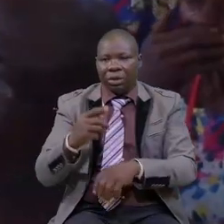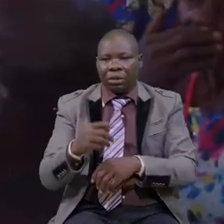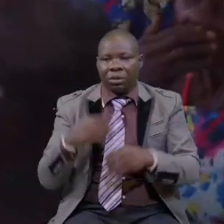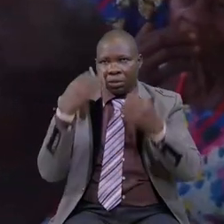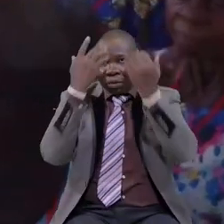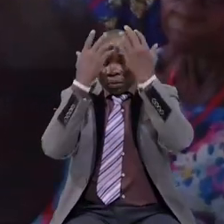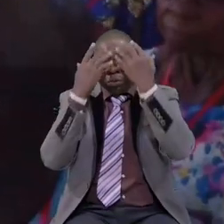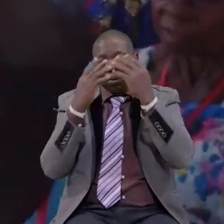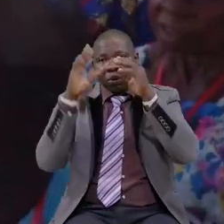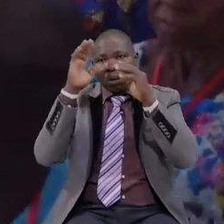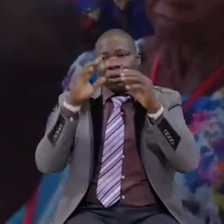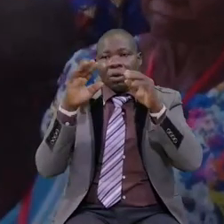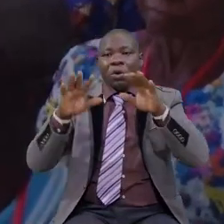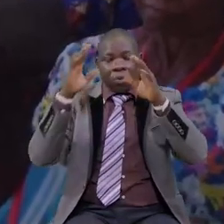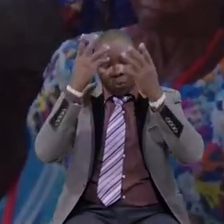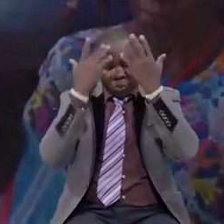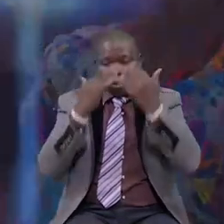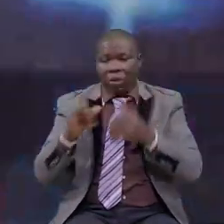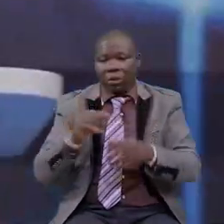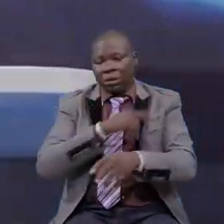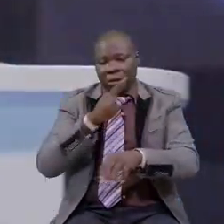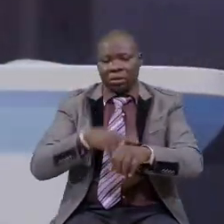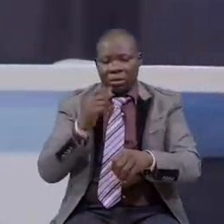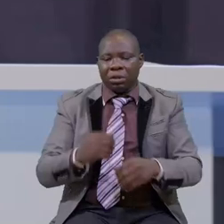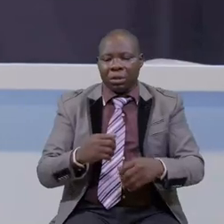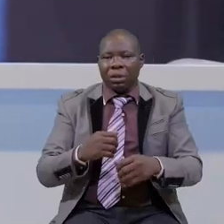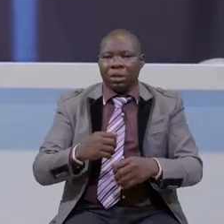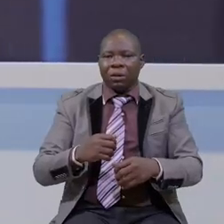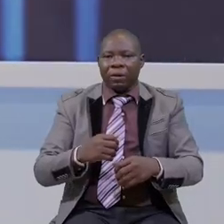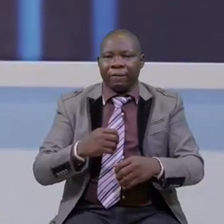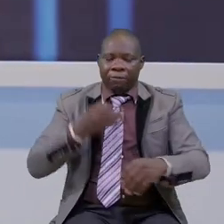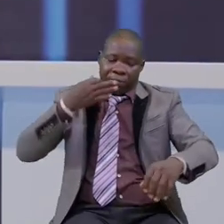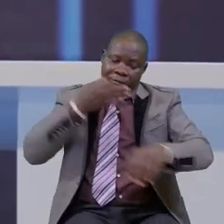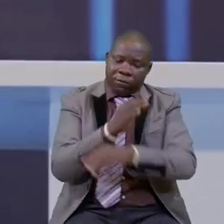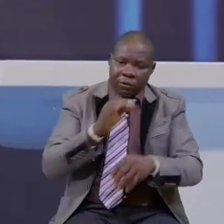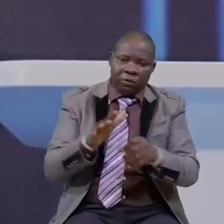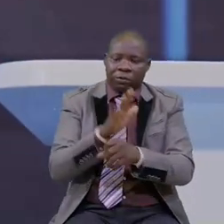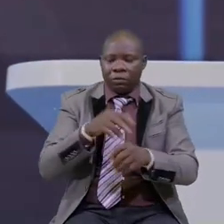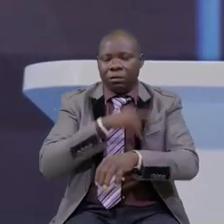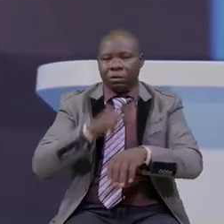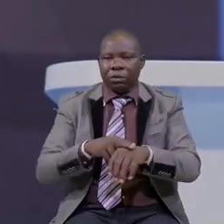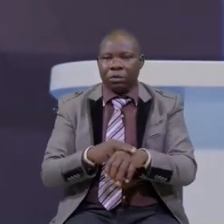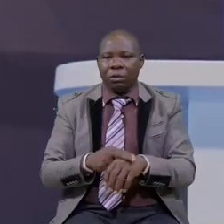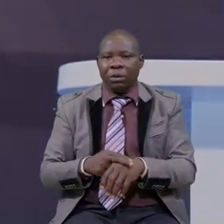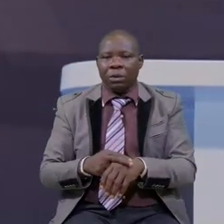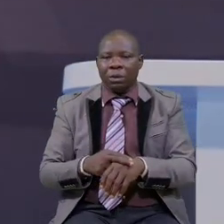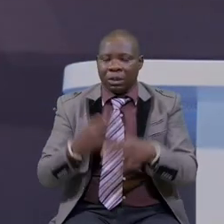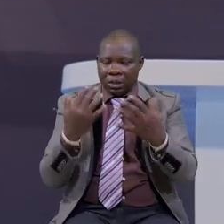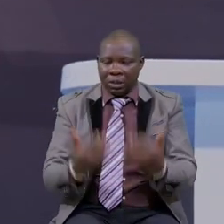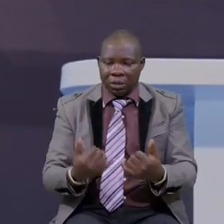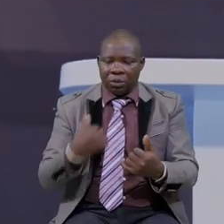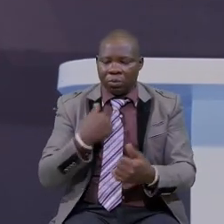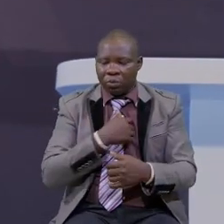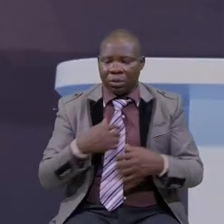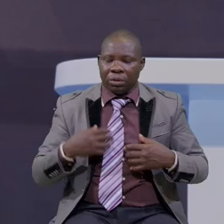La nature d'inquiétude, la nature violente. Nous devons nous en débarrasser et maintenant revêtir